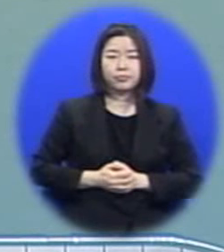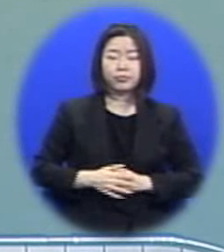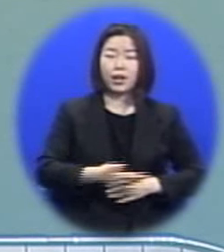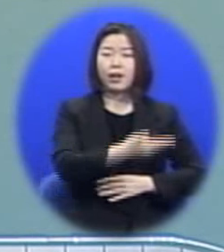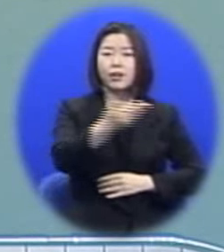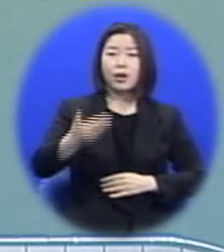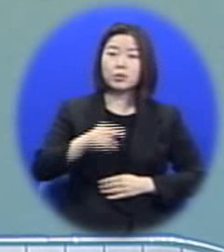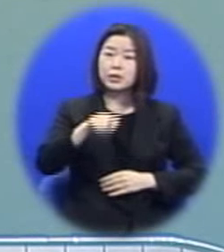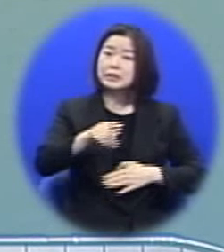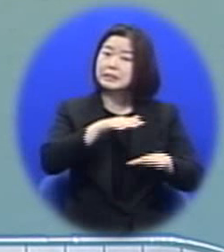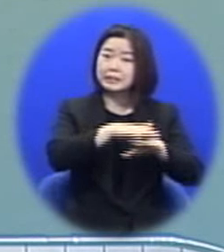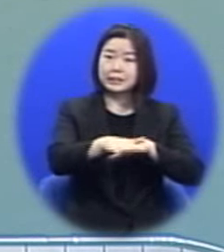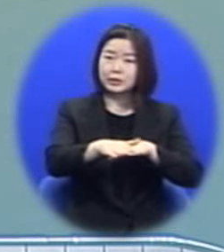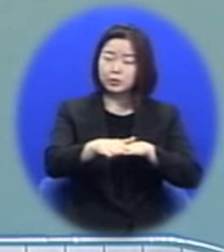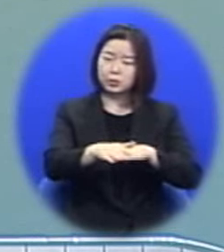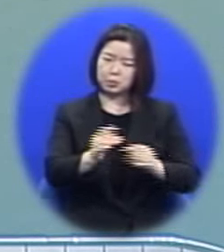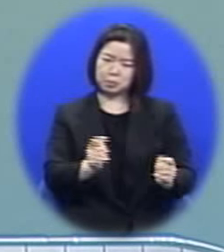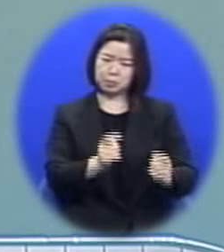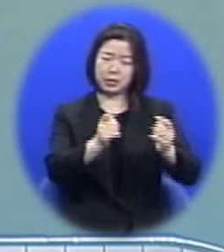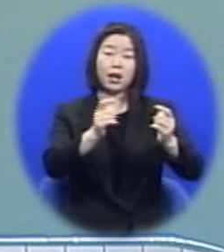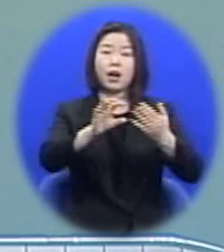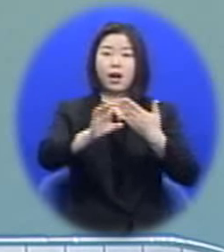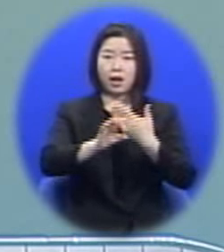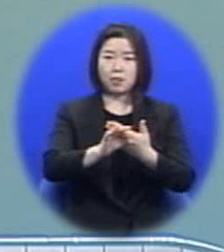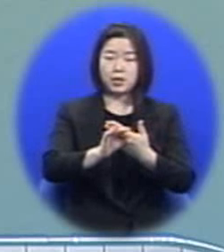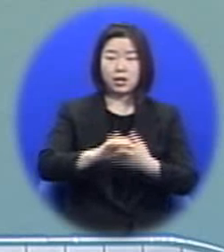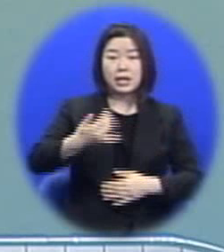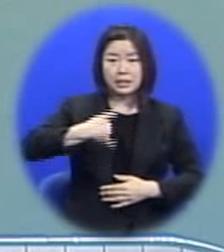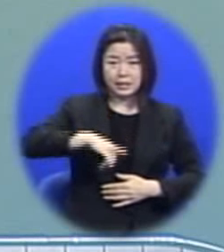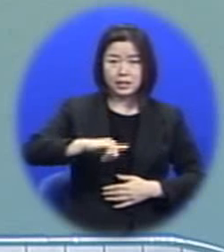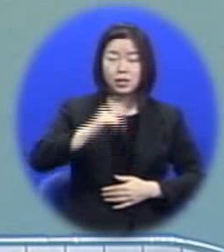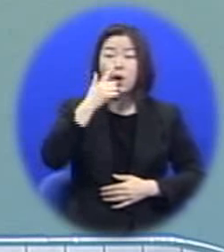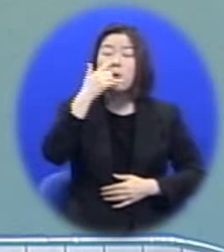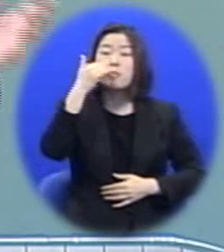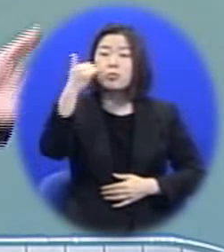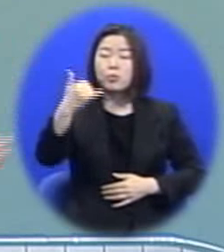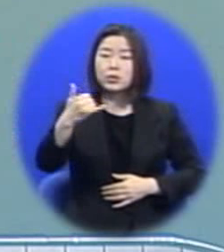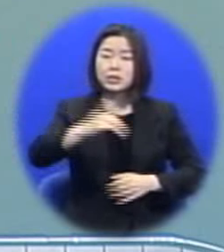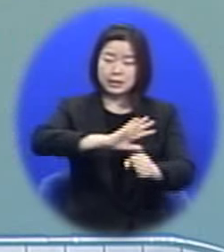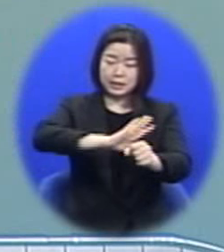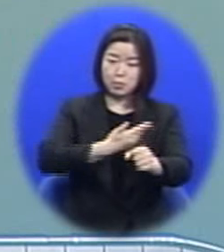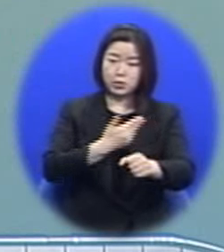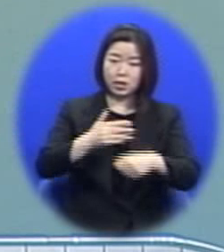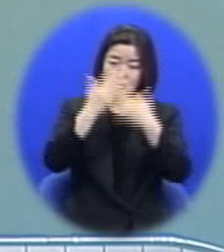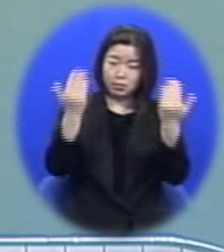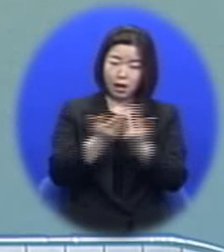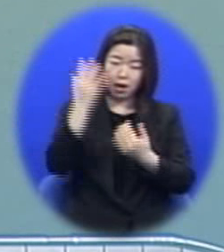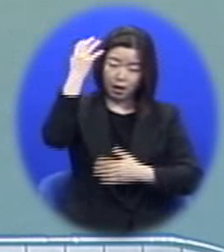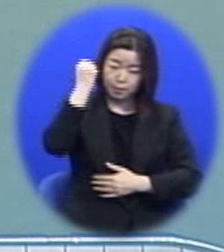여러분, 그런 식으로 따지면 자녀들은 부모님에게 잘못한 거 기억은 다 합니까?